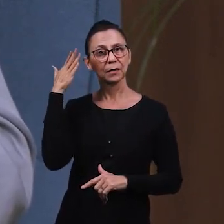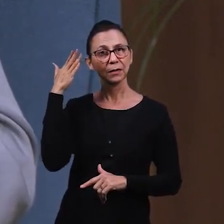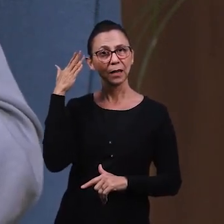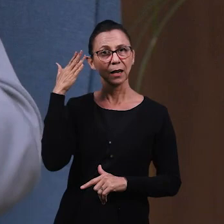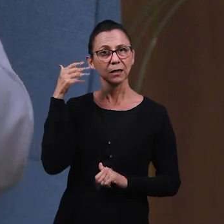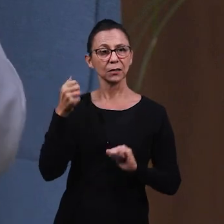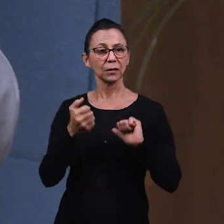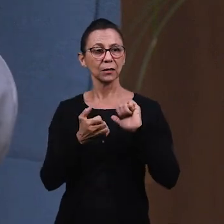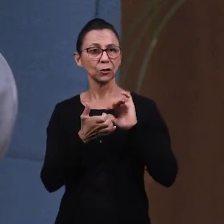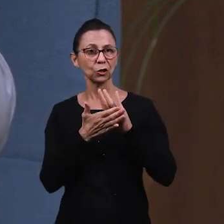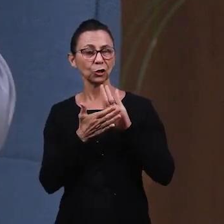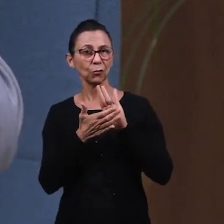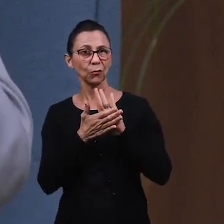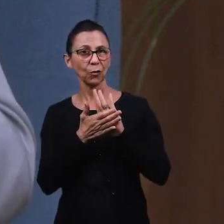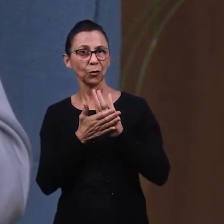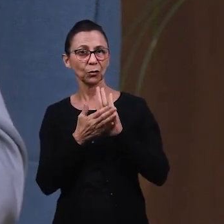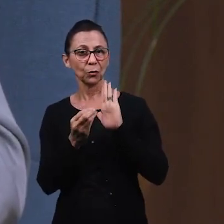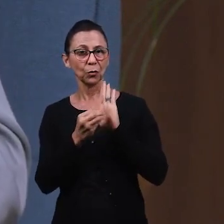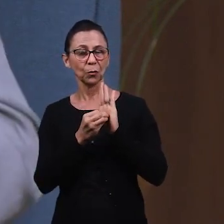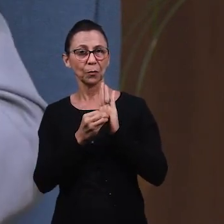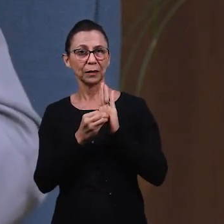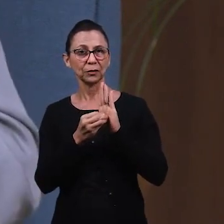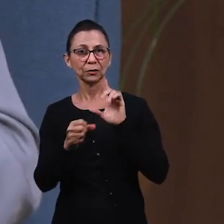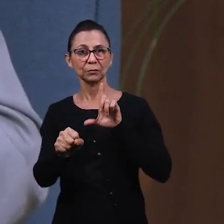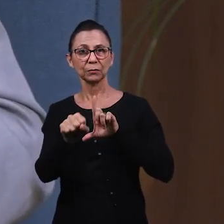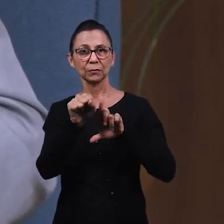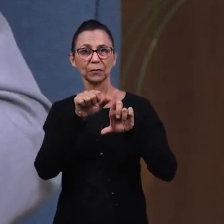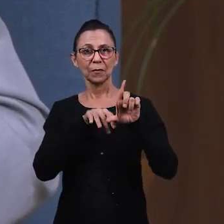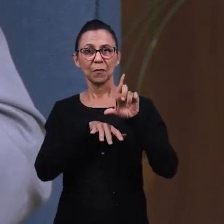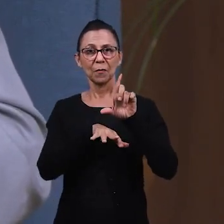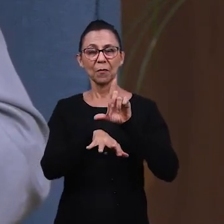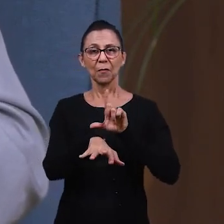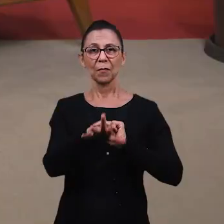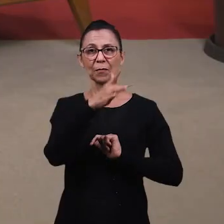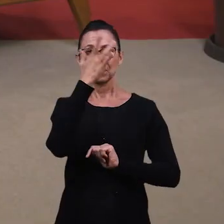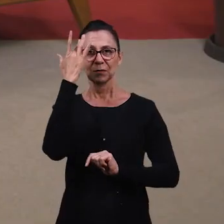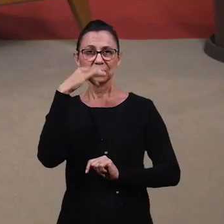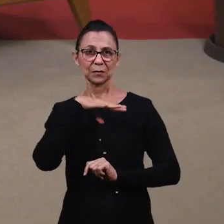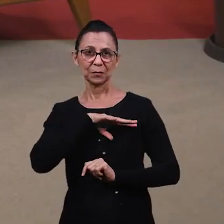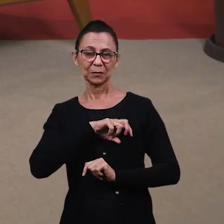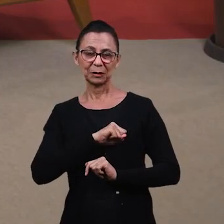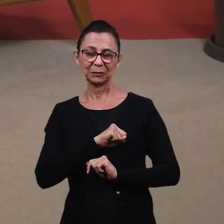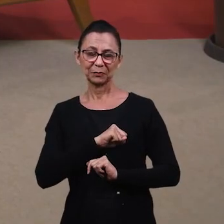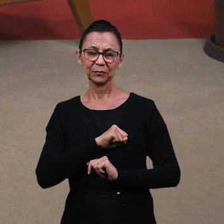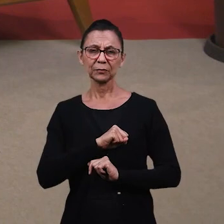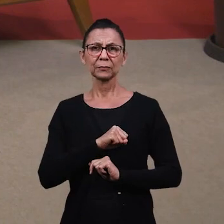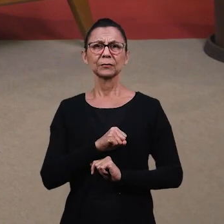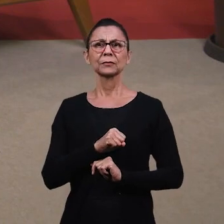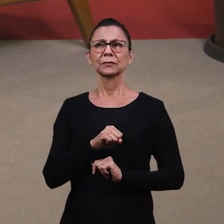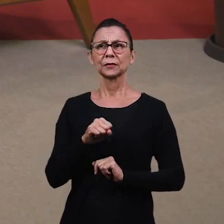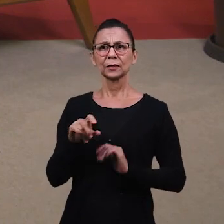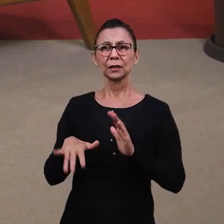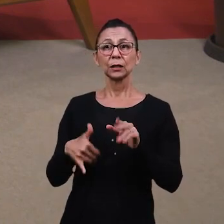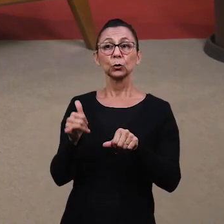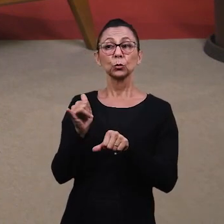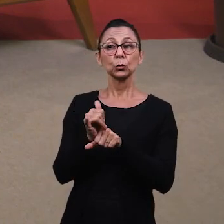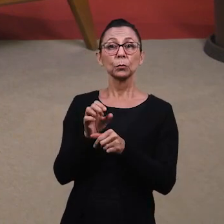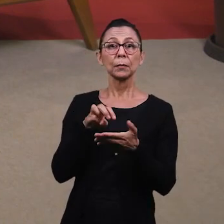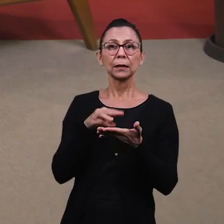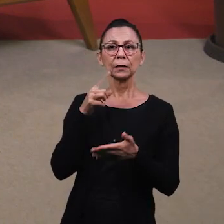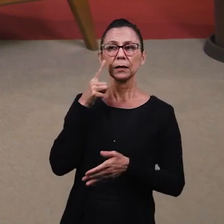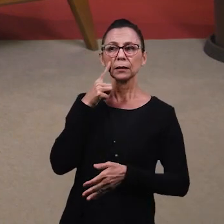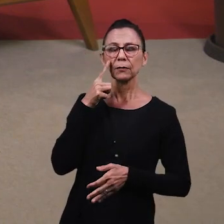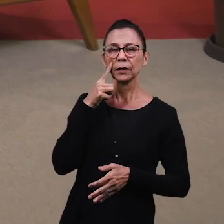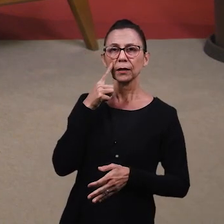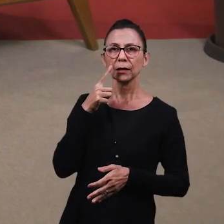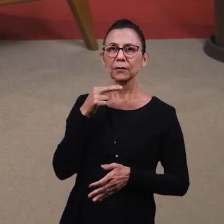publics 24 heures par jour. Partagez nos contenus avec les personnes que vous aimez. Accédez aussi au canal de l'Église